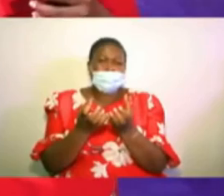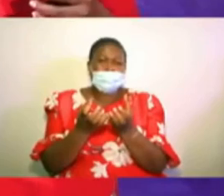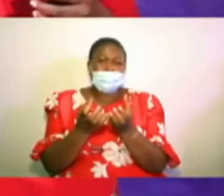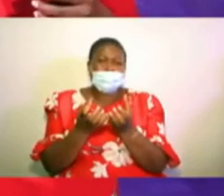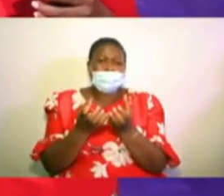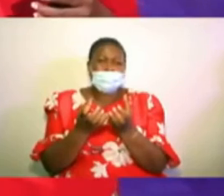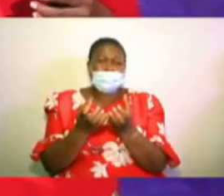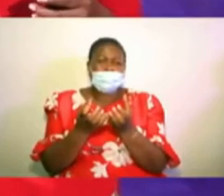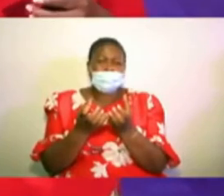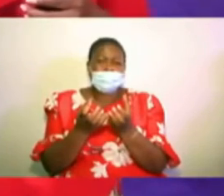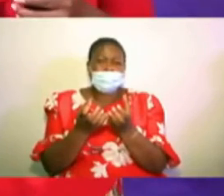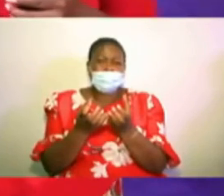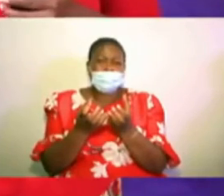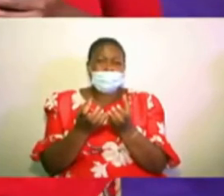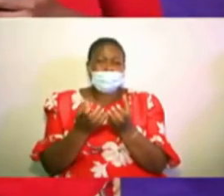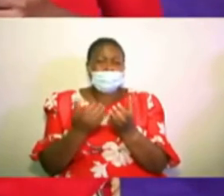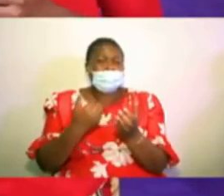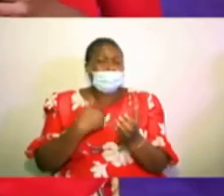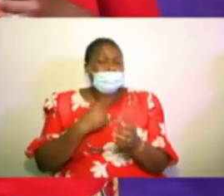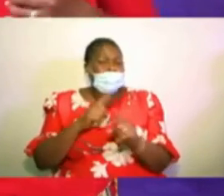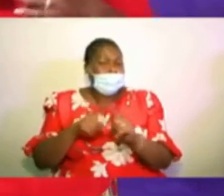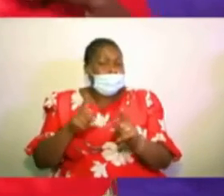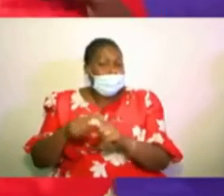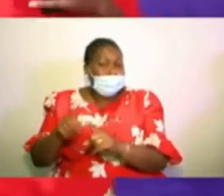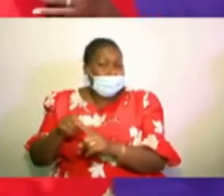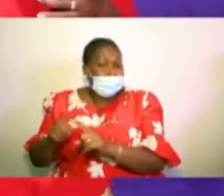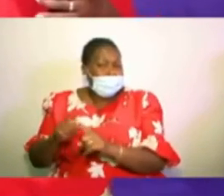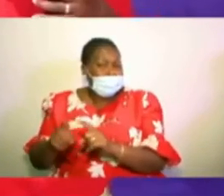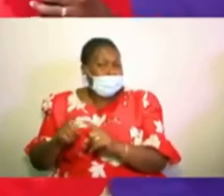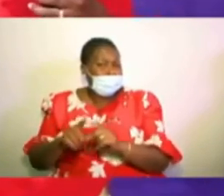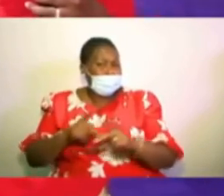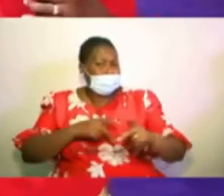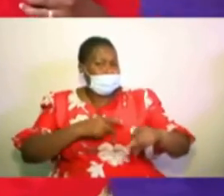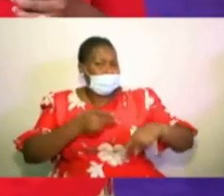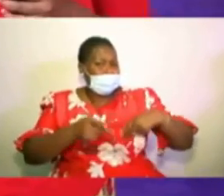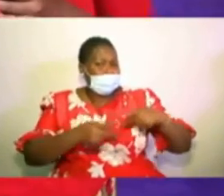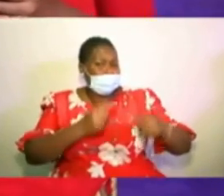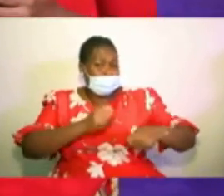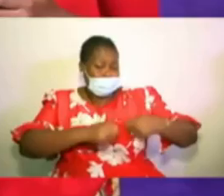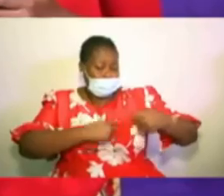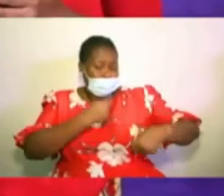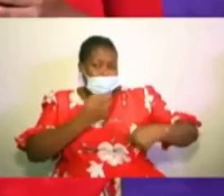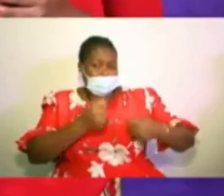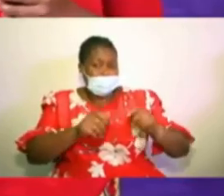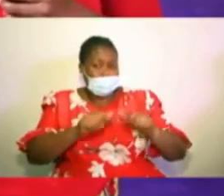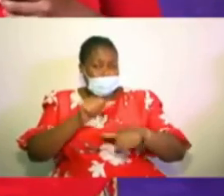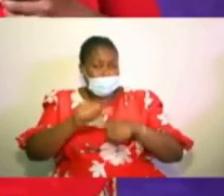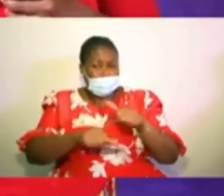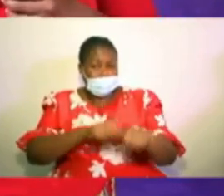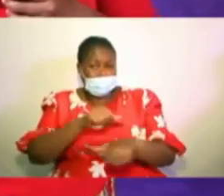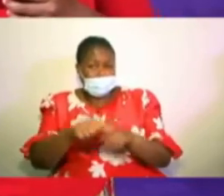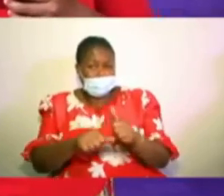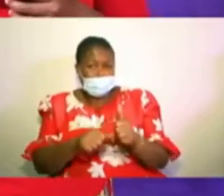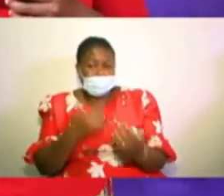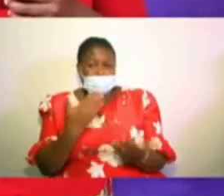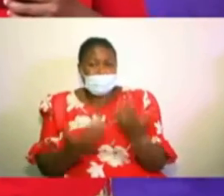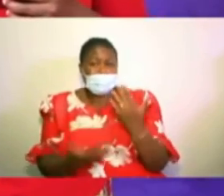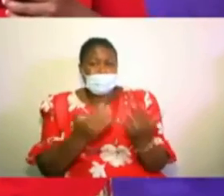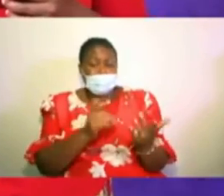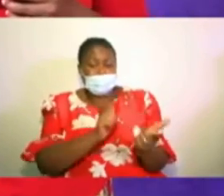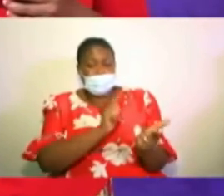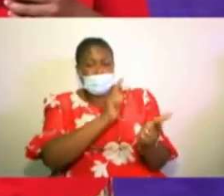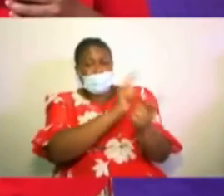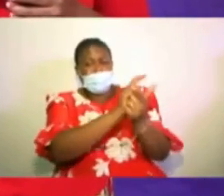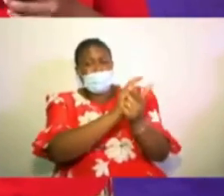There are various levels of fellowship. Et donc il y a différents niveaux de communion. When you meet somebody in a